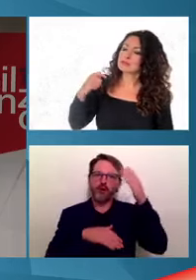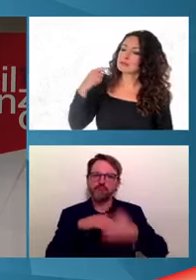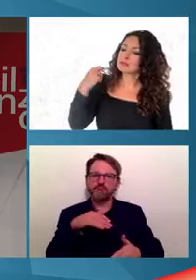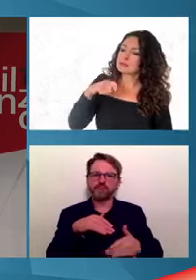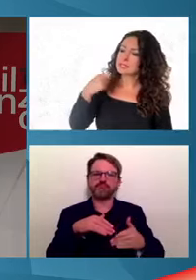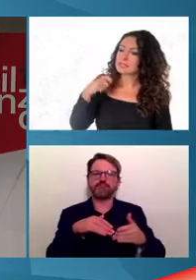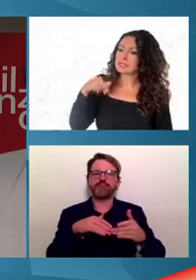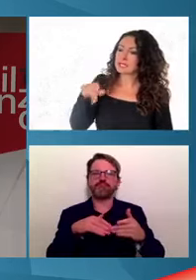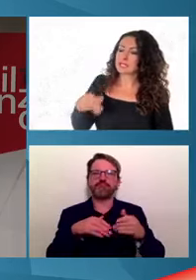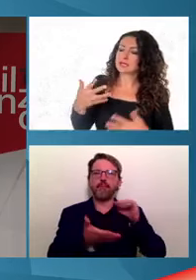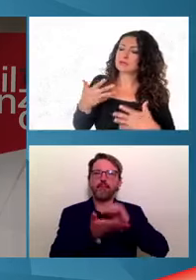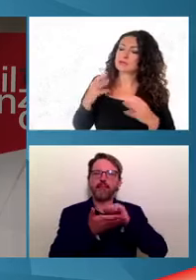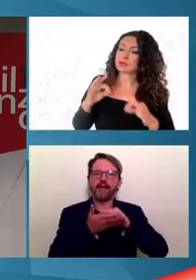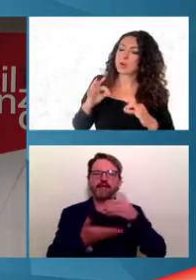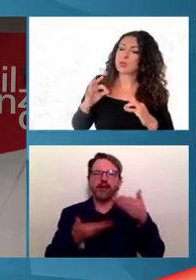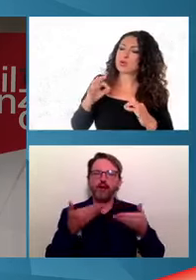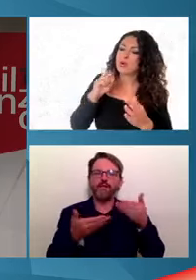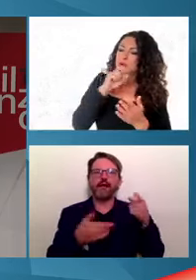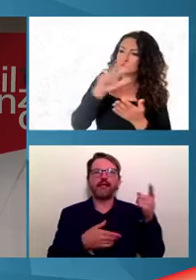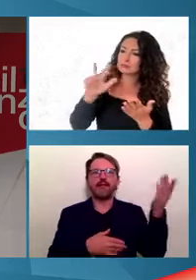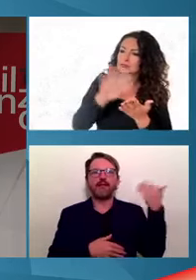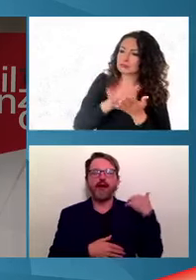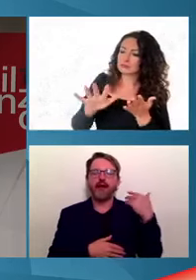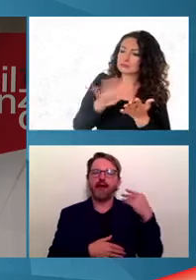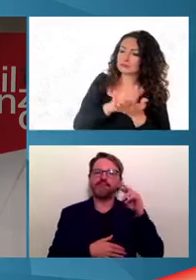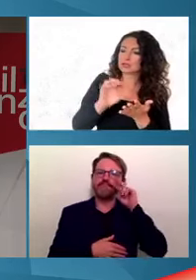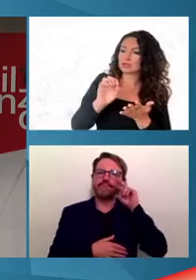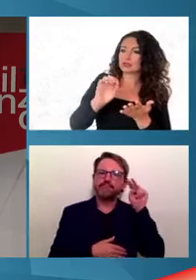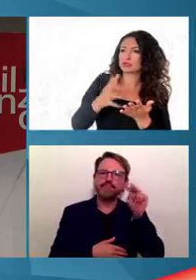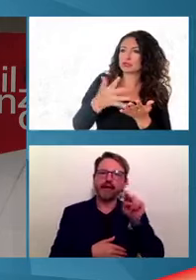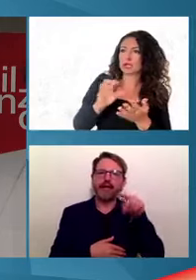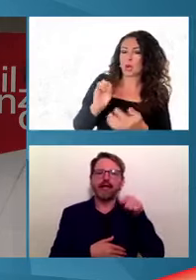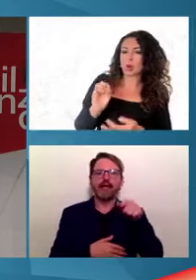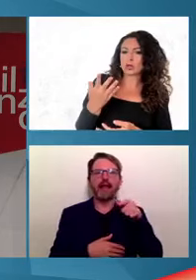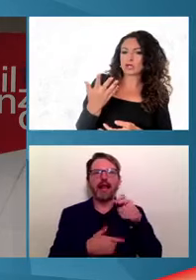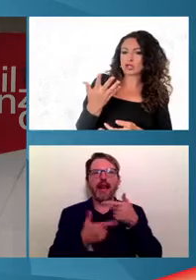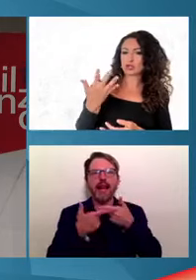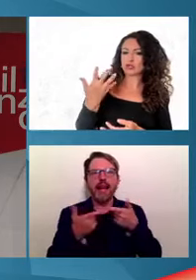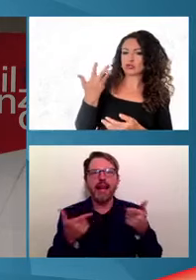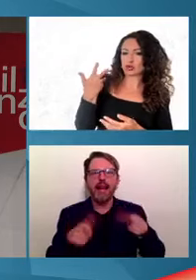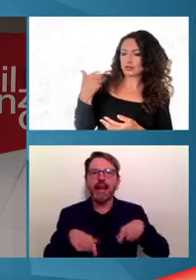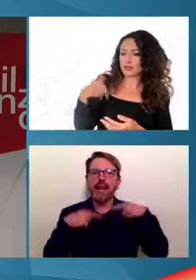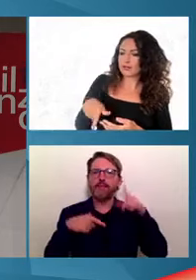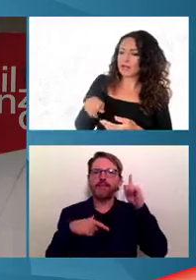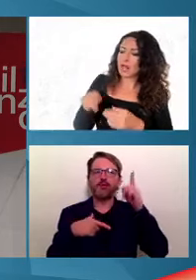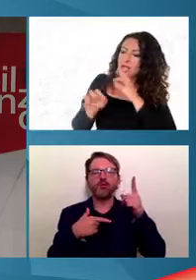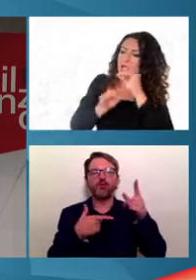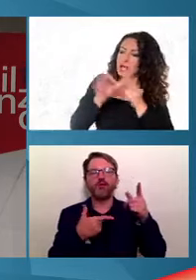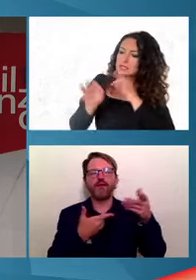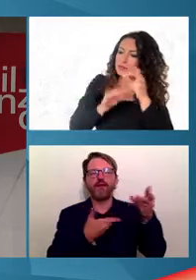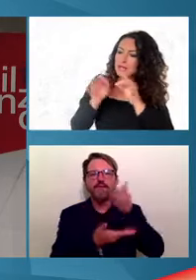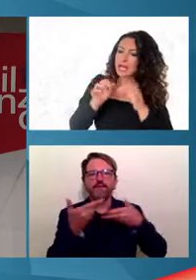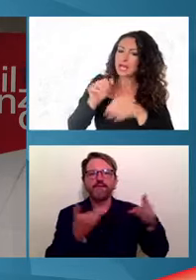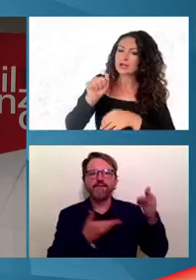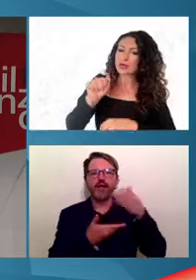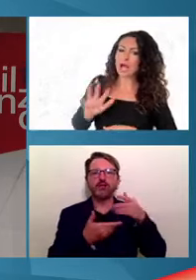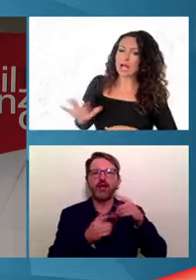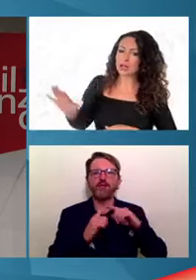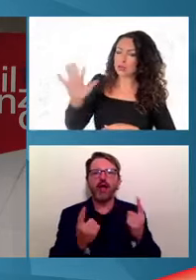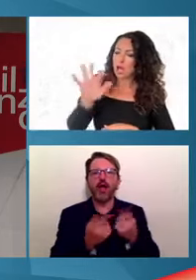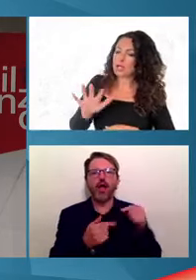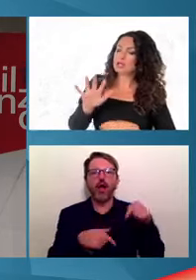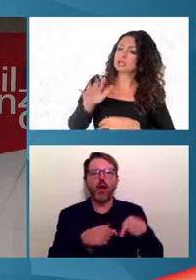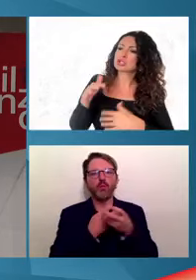einen Blick auf Südtirol geworfen als Lebens- und Wirtschaftsraum, auf autonomiepolitische Erfolge und